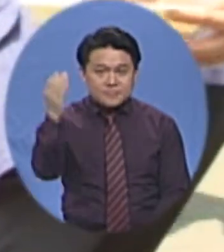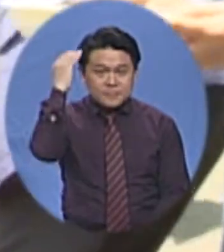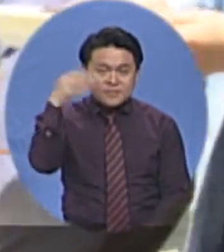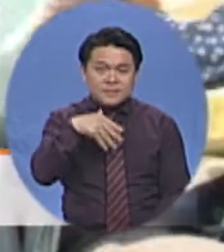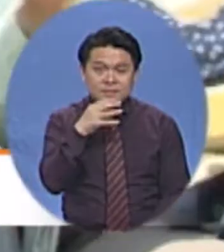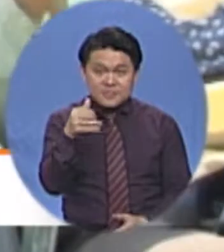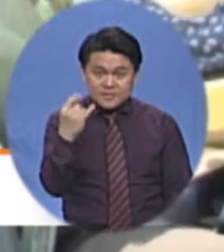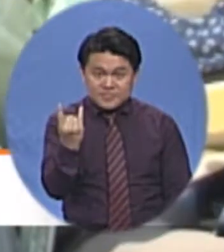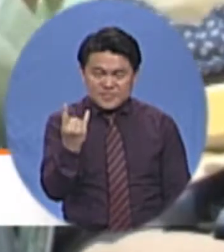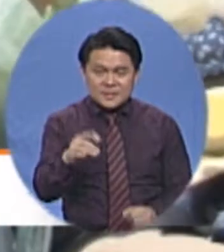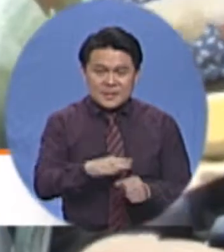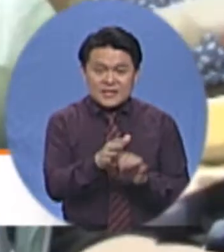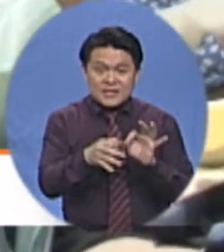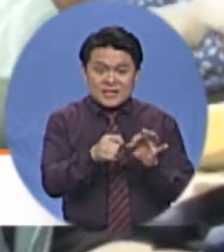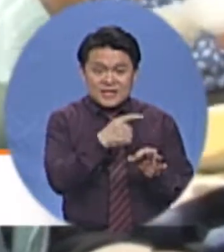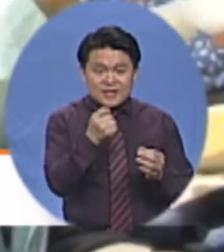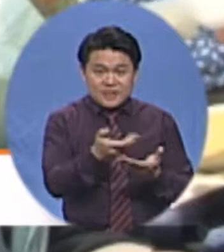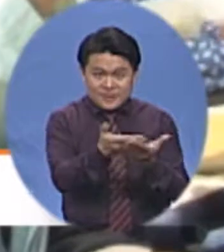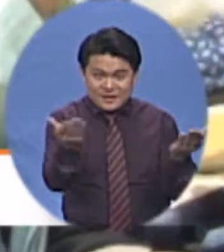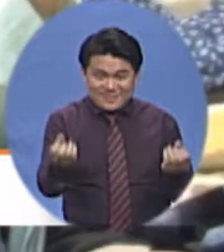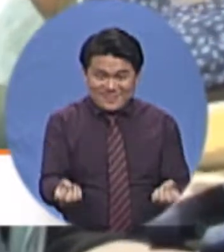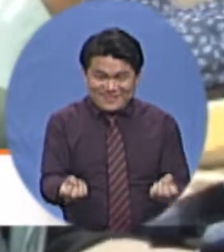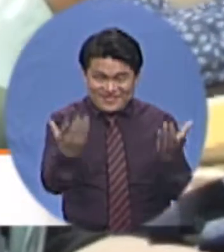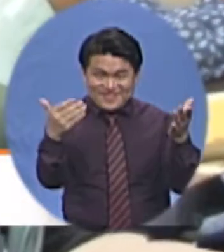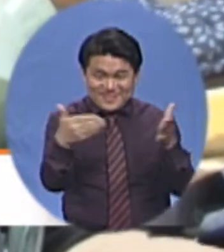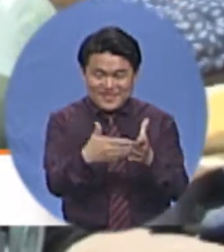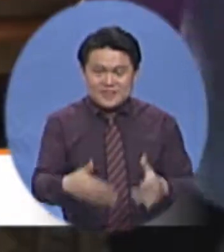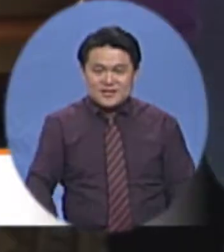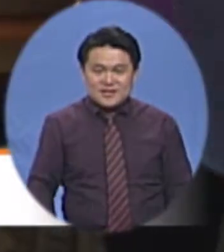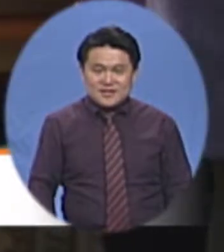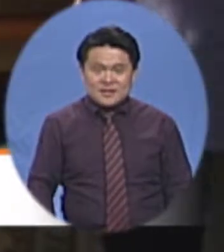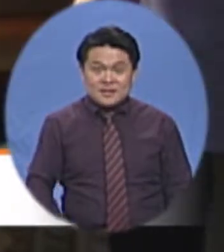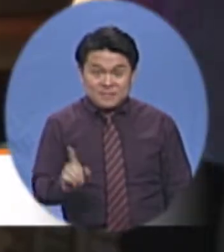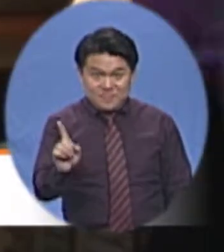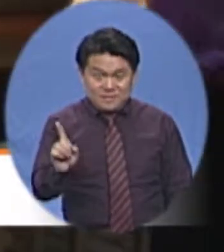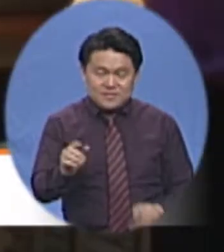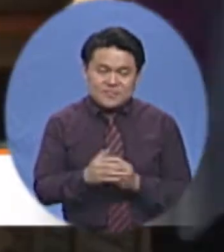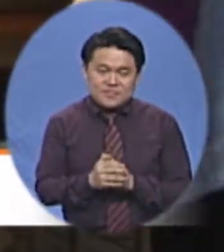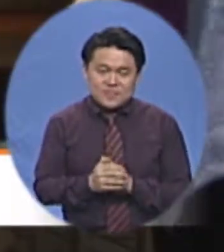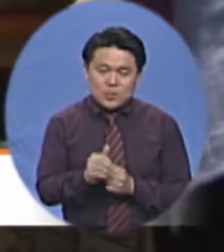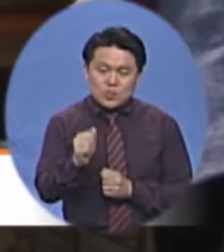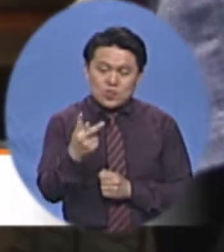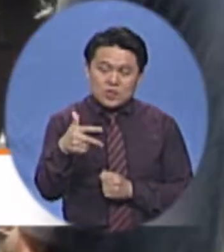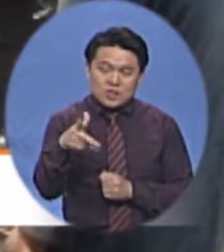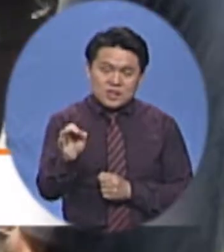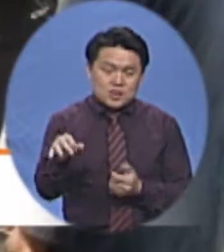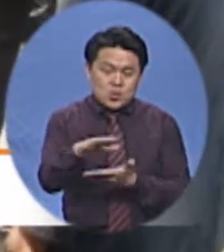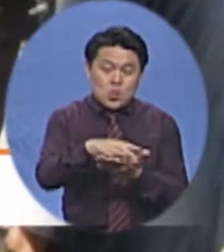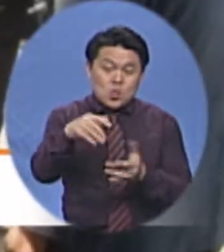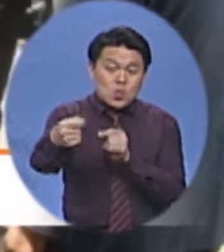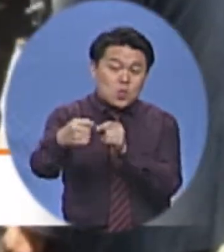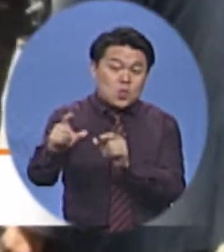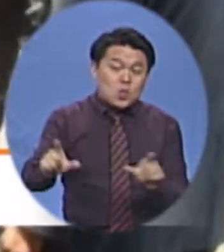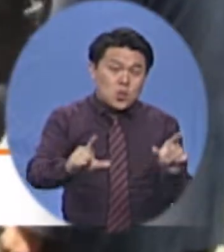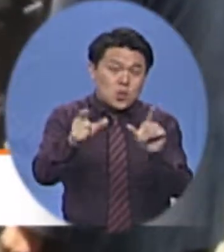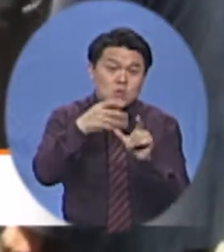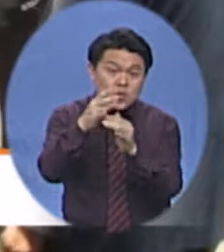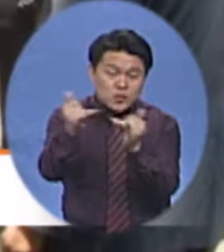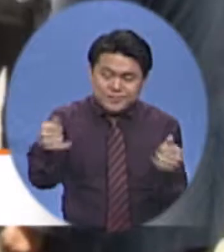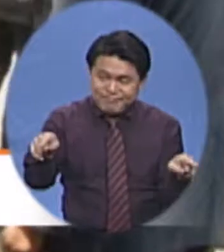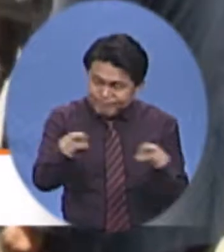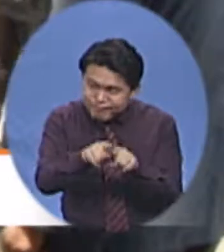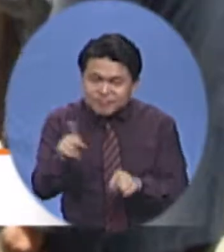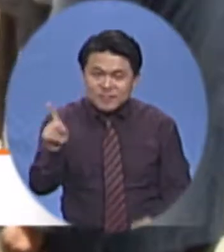대한노인회가 사랑의 짜장면 나눔 행사를 열었습니다. 대한노인회는 효창공원 인근에서 거주하는 노인들과